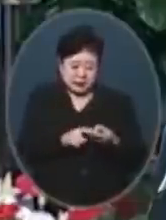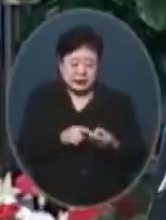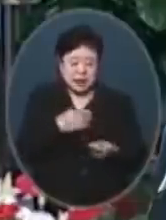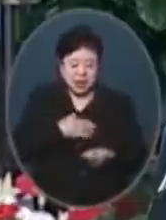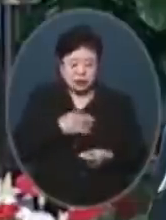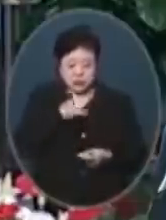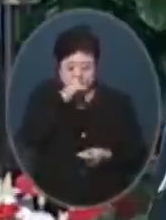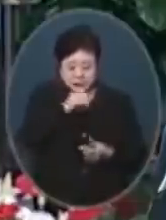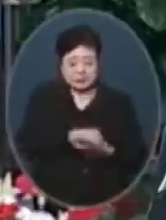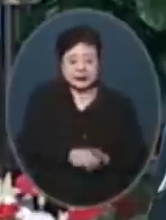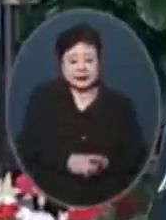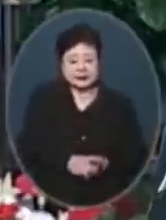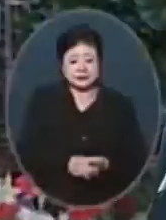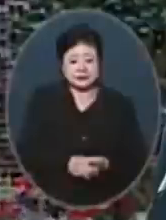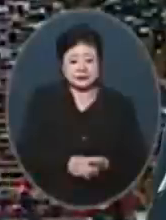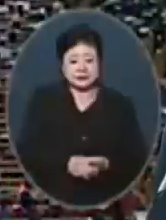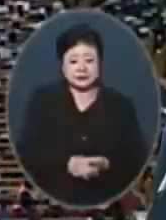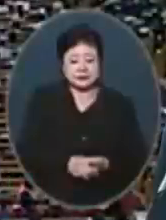알고 있었습니다.